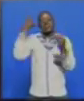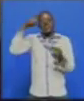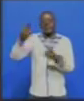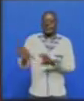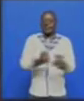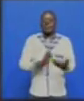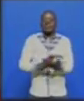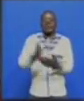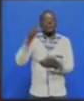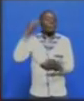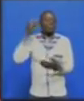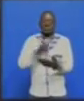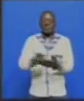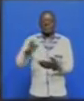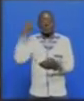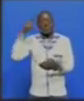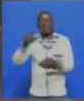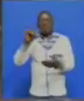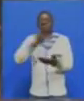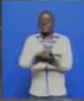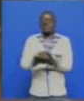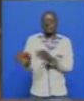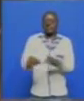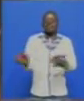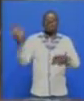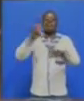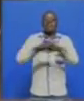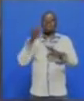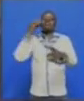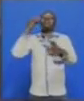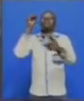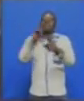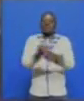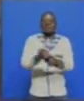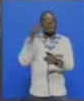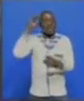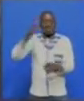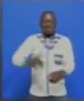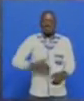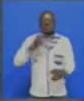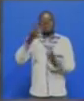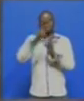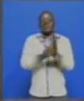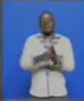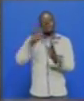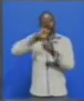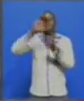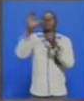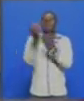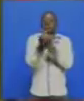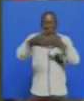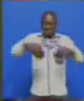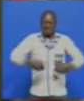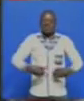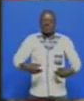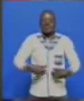secrétariat permanent du 11 décembre, cette caravane se fixe pour objectif l'intensification des sensibilisations sur les phénomènes sociaux qui minent la jeunesse, notamment